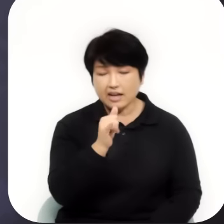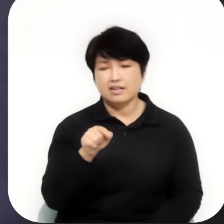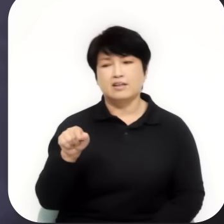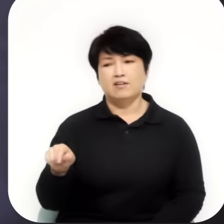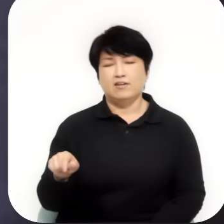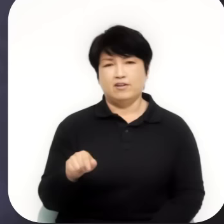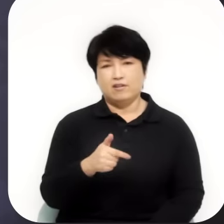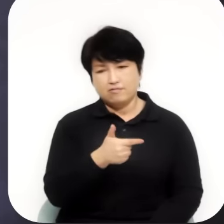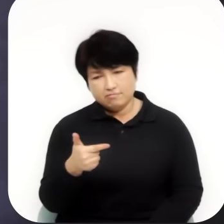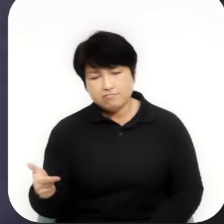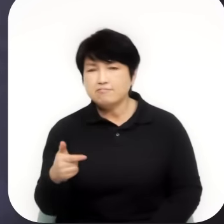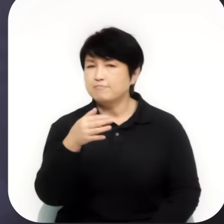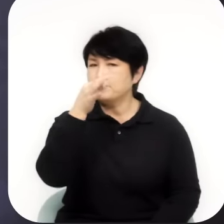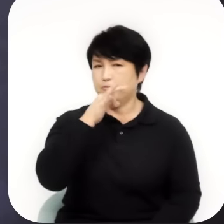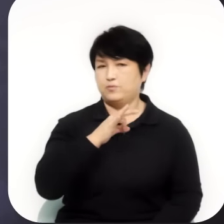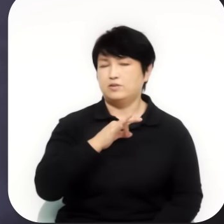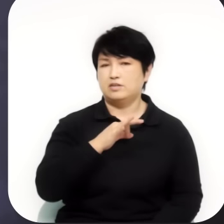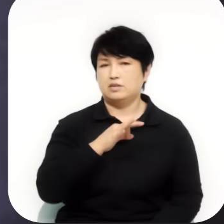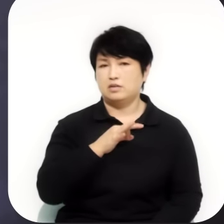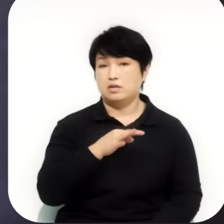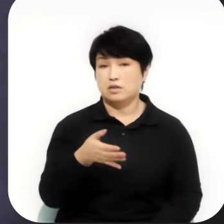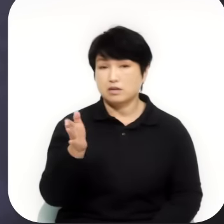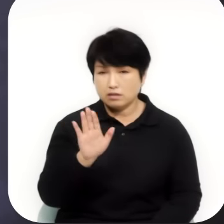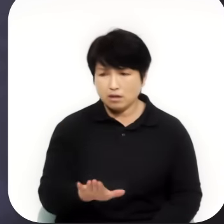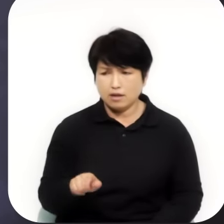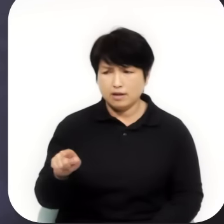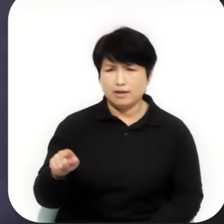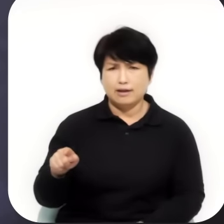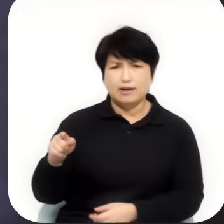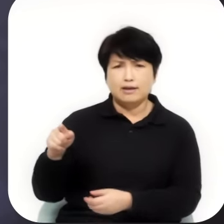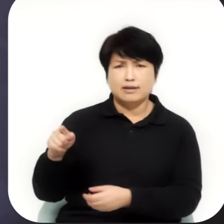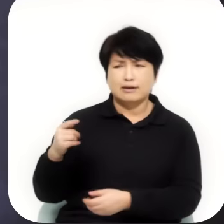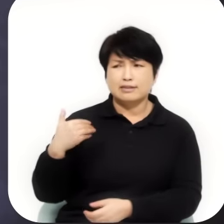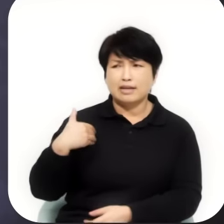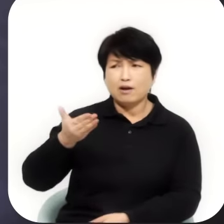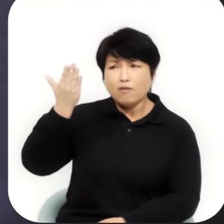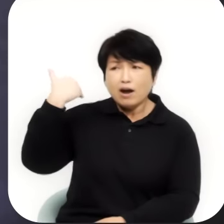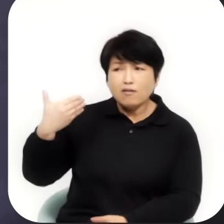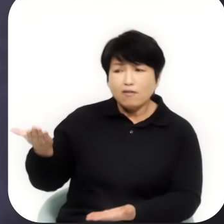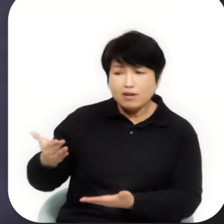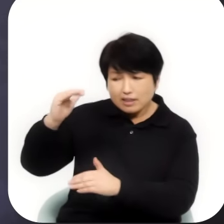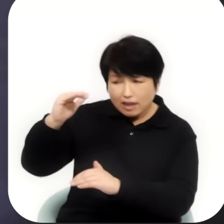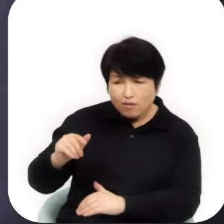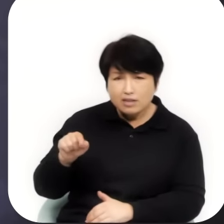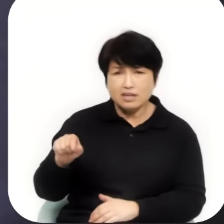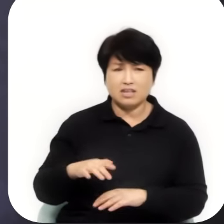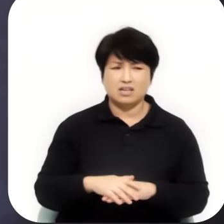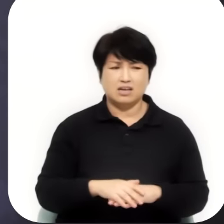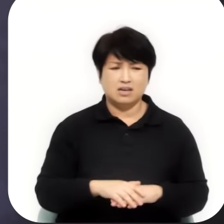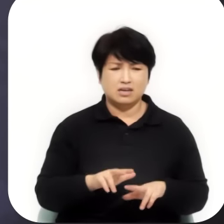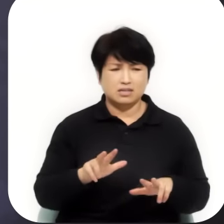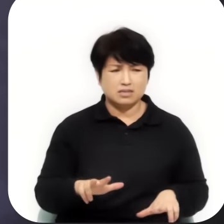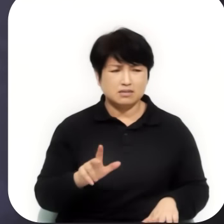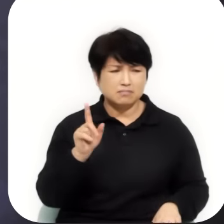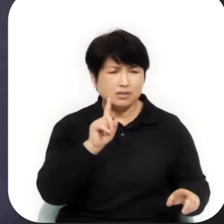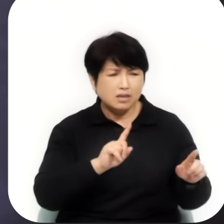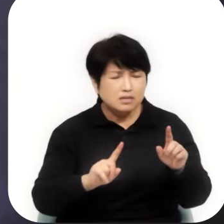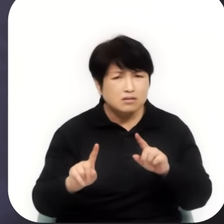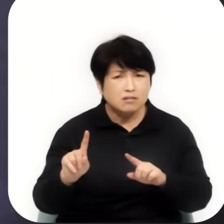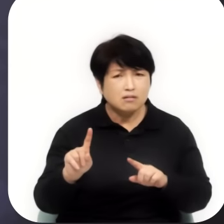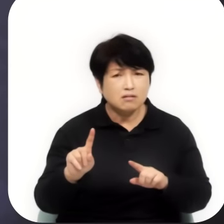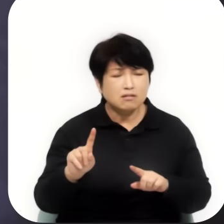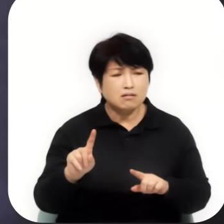나한테 큰 유리함이 되고 이것이 트라우마, 상처로 남은 사람은 과거가 내 삶에, 현재의 내